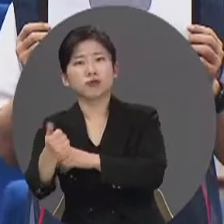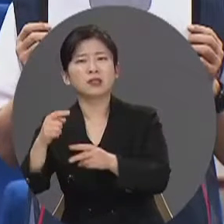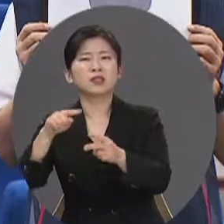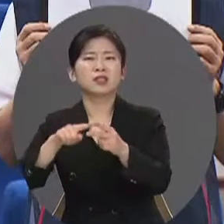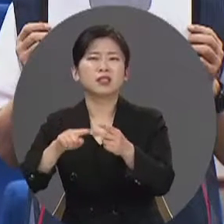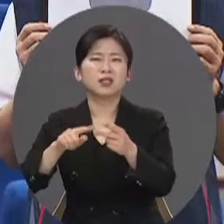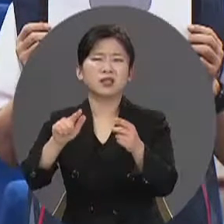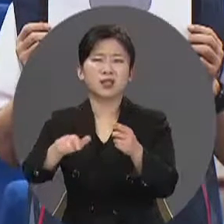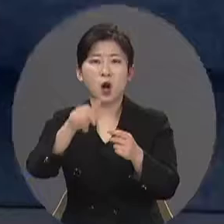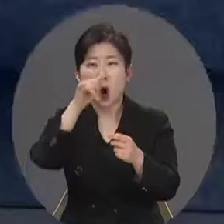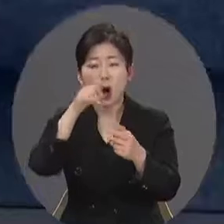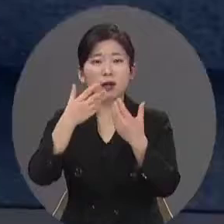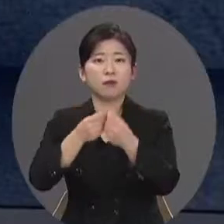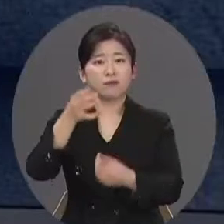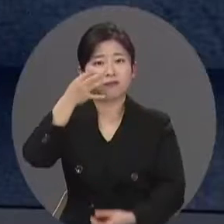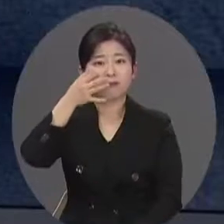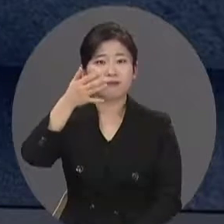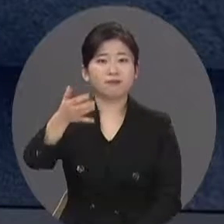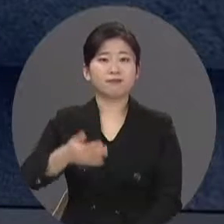봤습니다